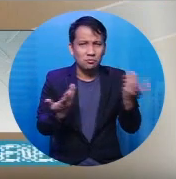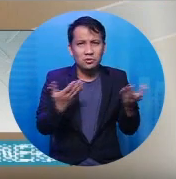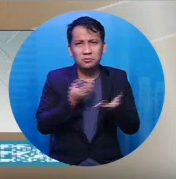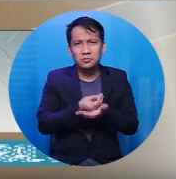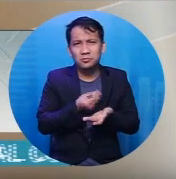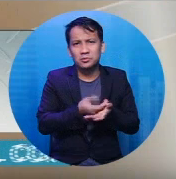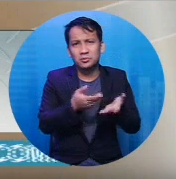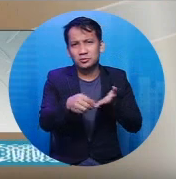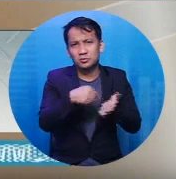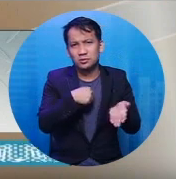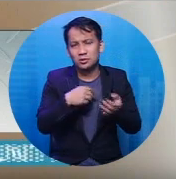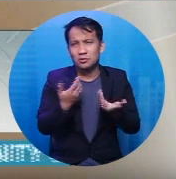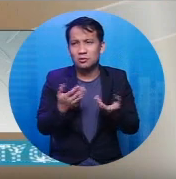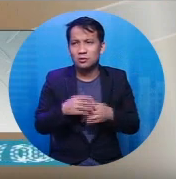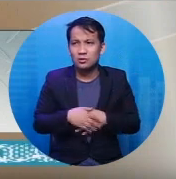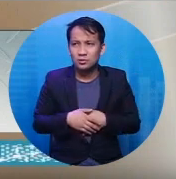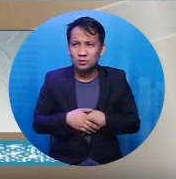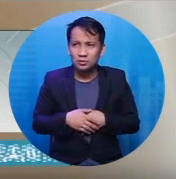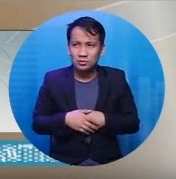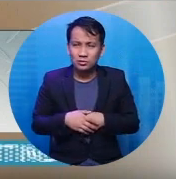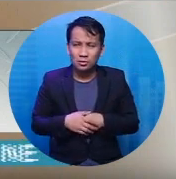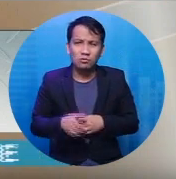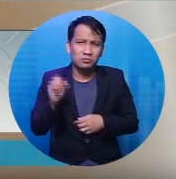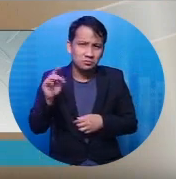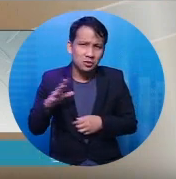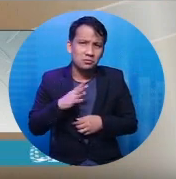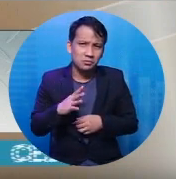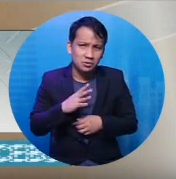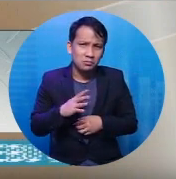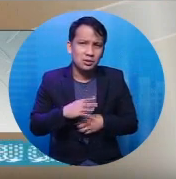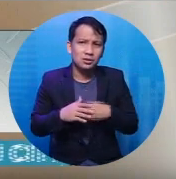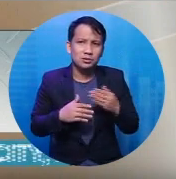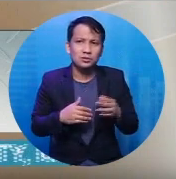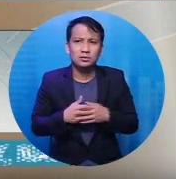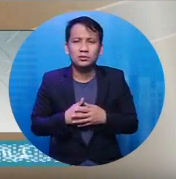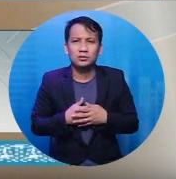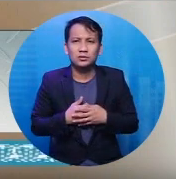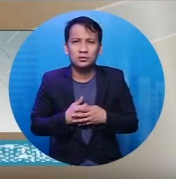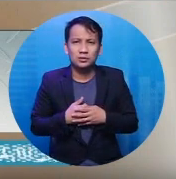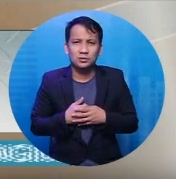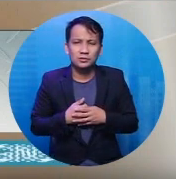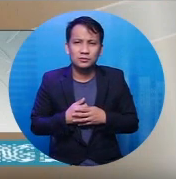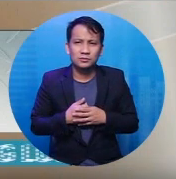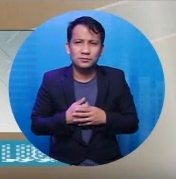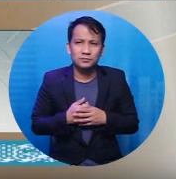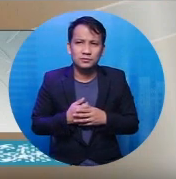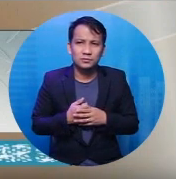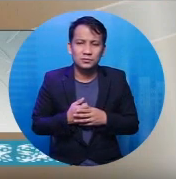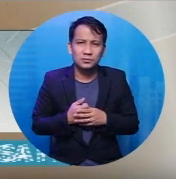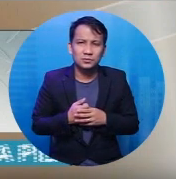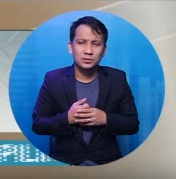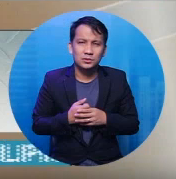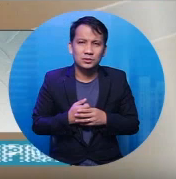niya. Okay. Tapos sabi ko naman, sige, magagamit ko naman yan kasi pag emergency sa pamilya ko,